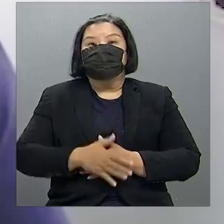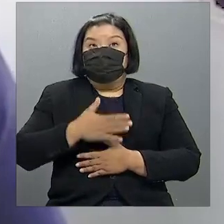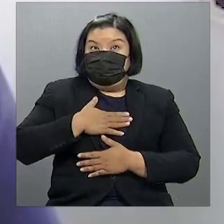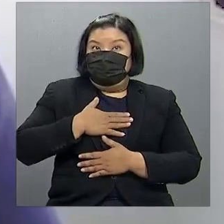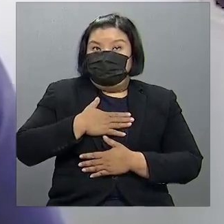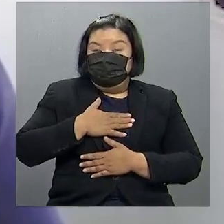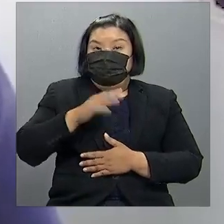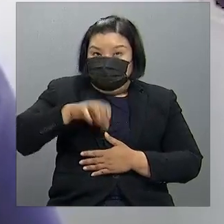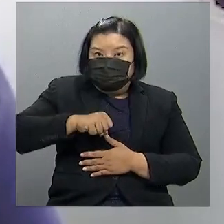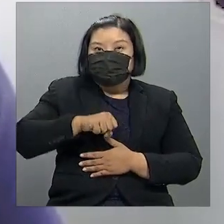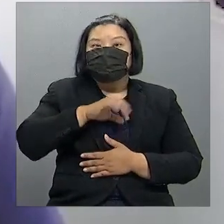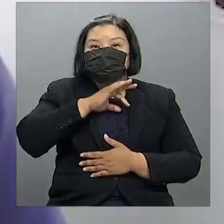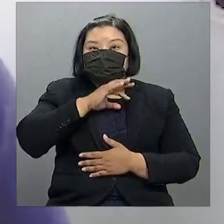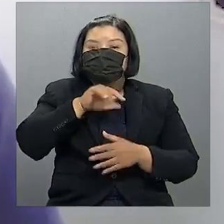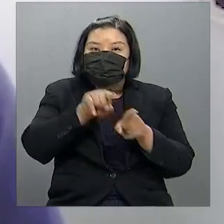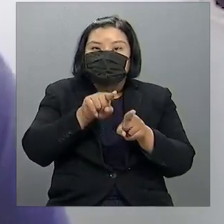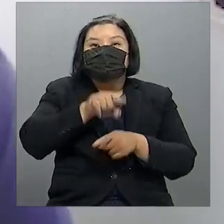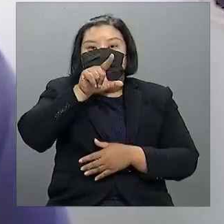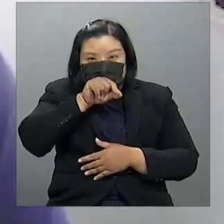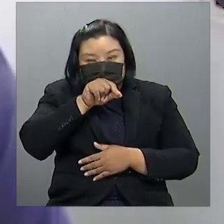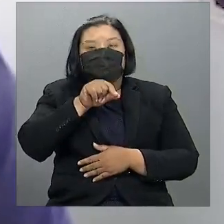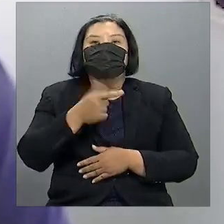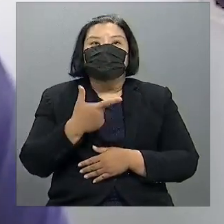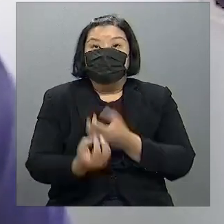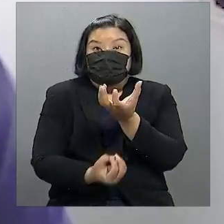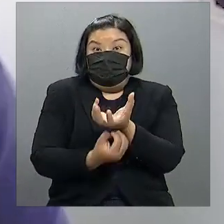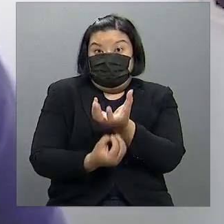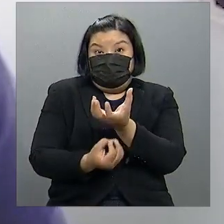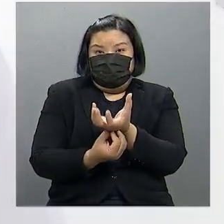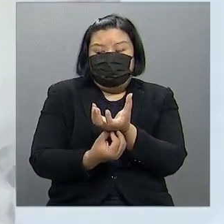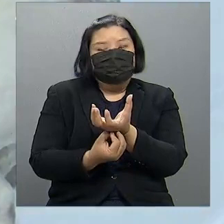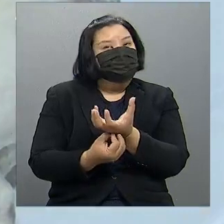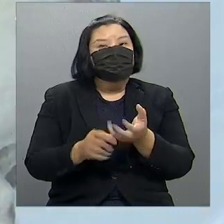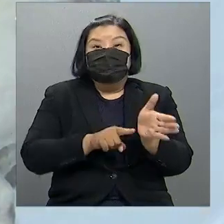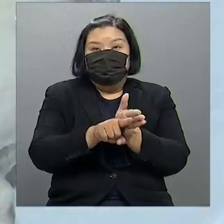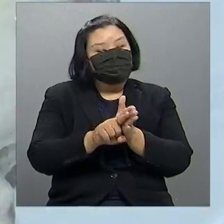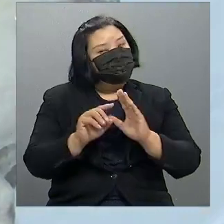ครับที่มีความสดแล้วก็ทำมาปรุงให้สุกผมว่าเรื่องนี้ไม่มีประเด็นครับ